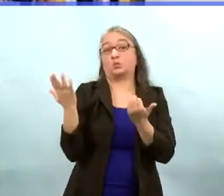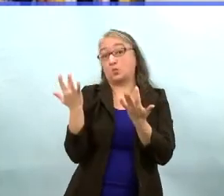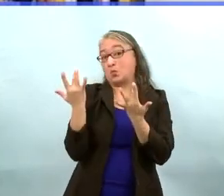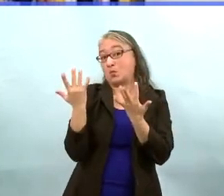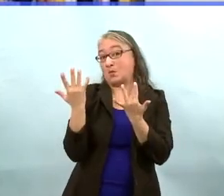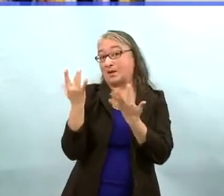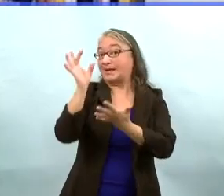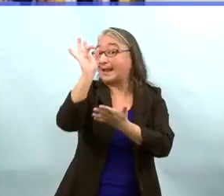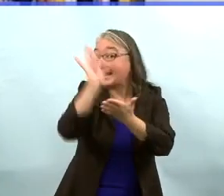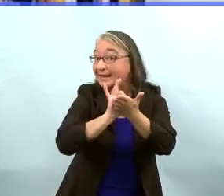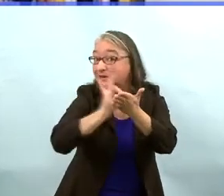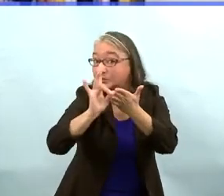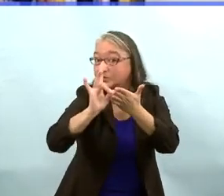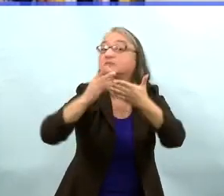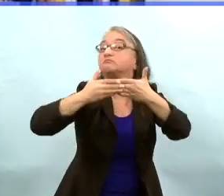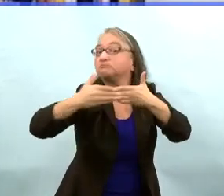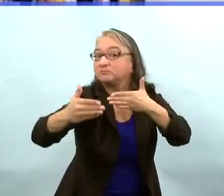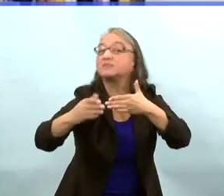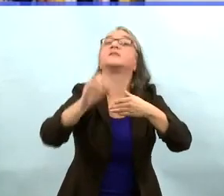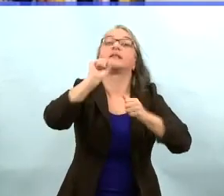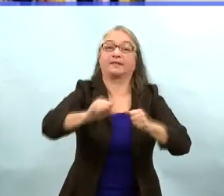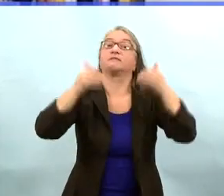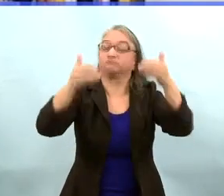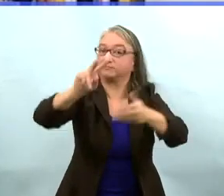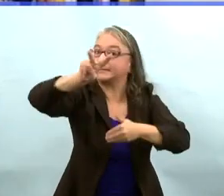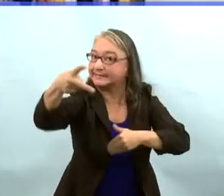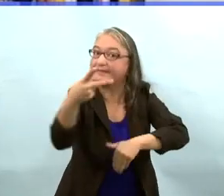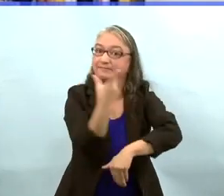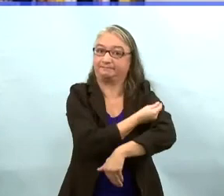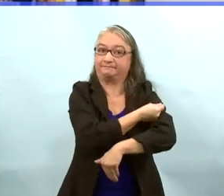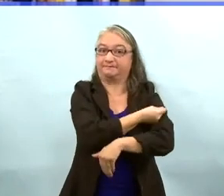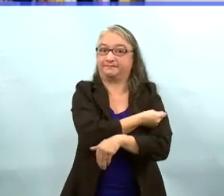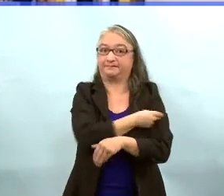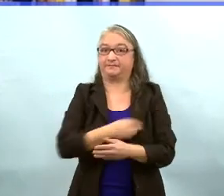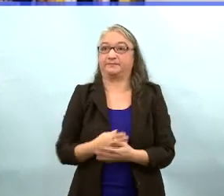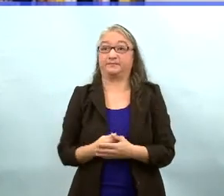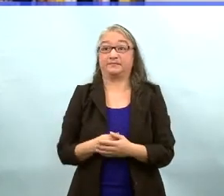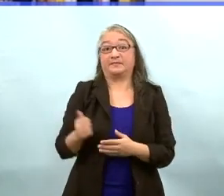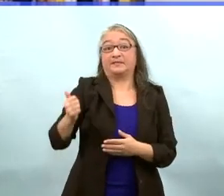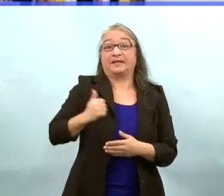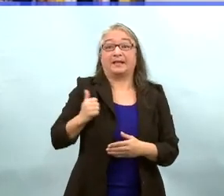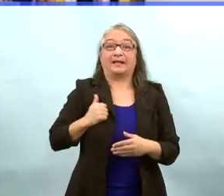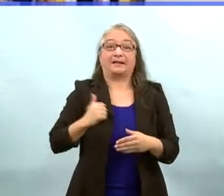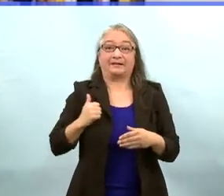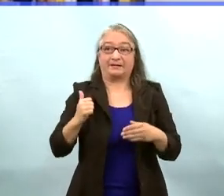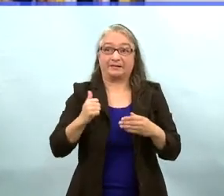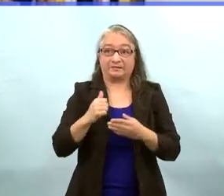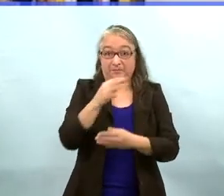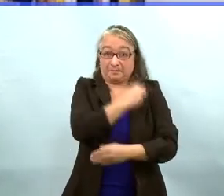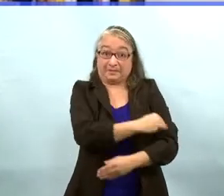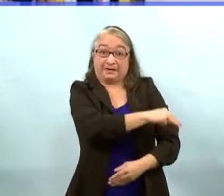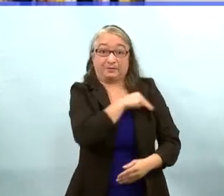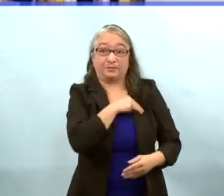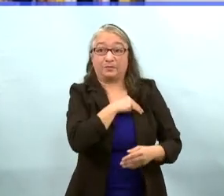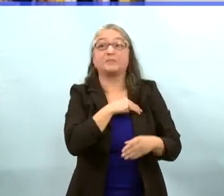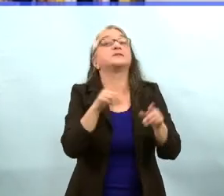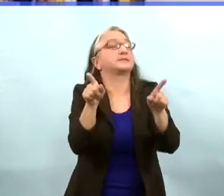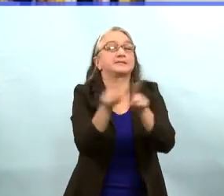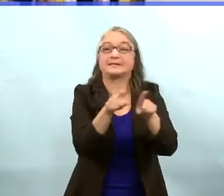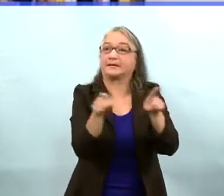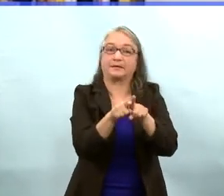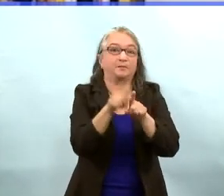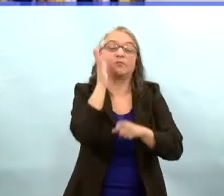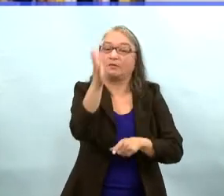De même, pour la majorité des enfants manitobéens, nous allons utiliser donc un délai de 8 semaines entre la première et deuxième